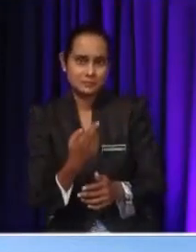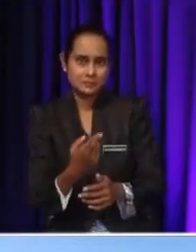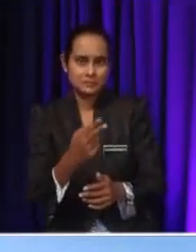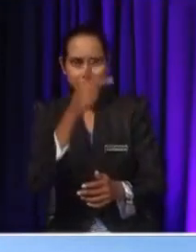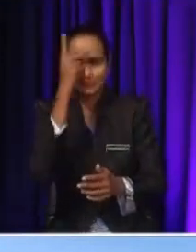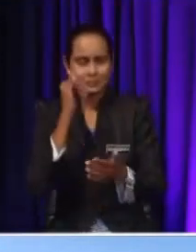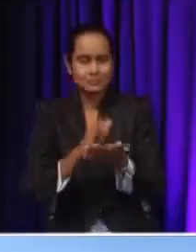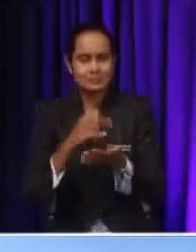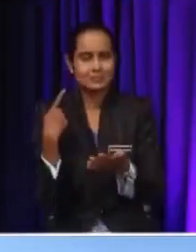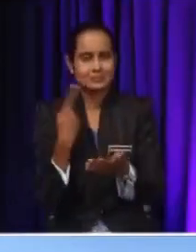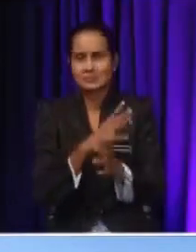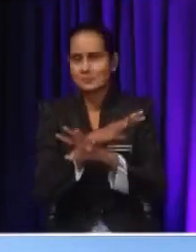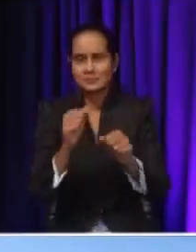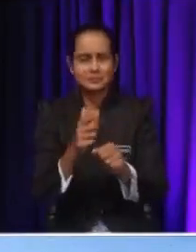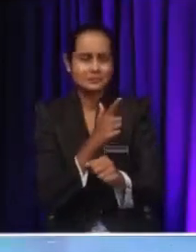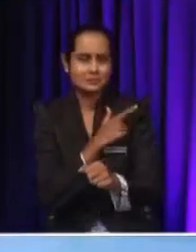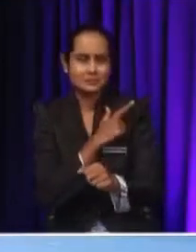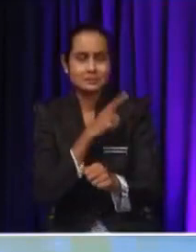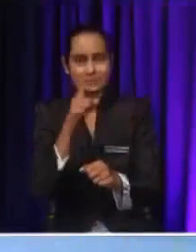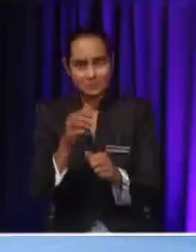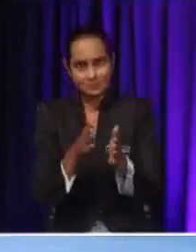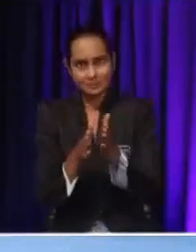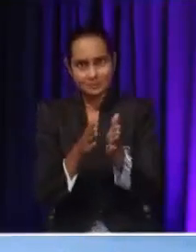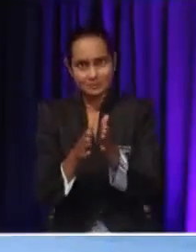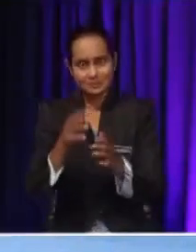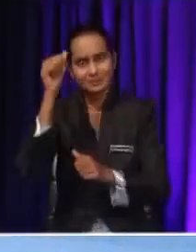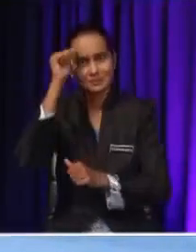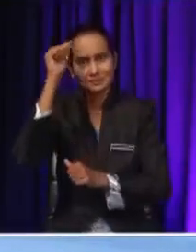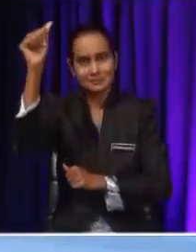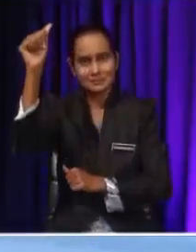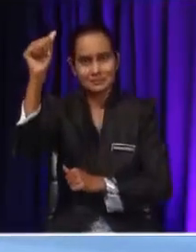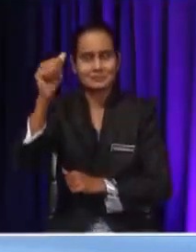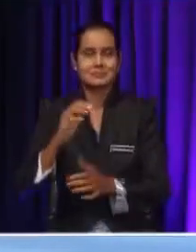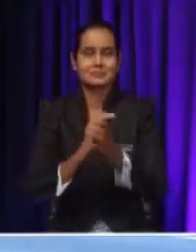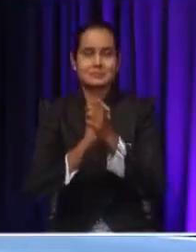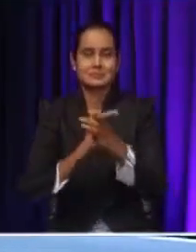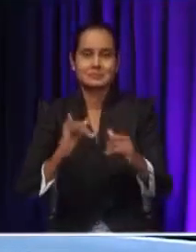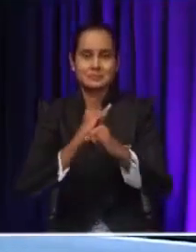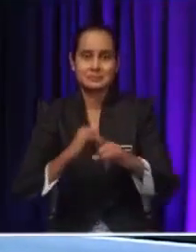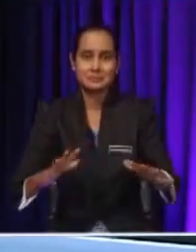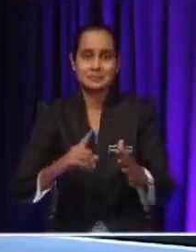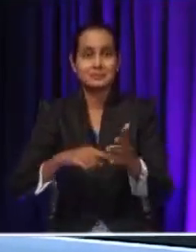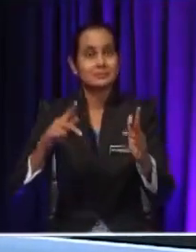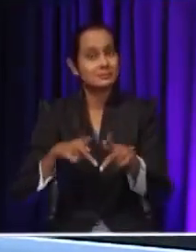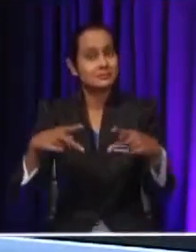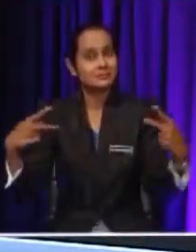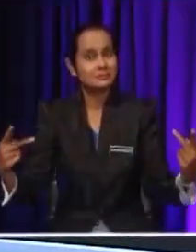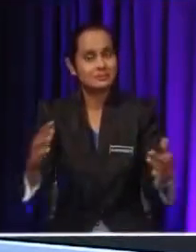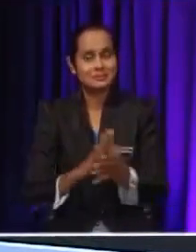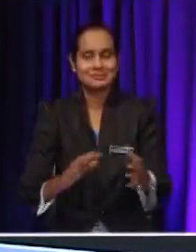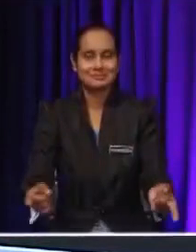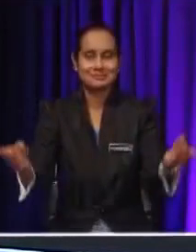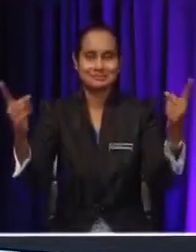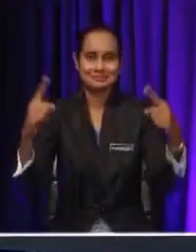malam-malam Assalamualaikum warahmatullahi wabarakatuh salam sejahtera Apa kabar semua selamat datang ke